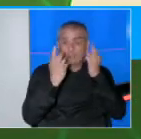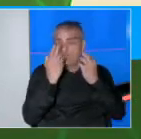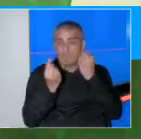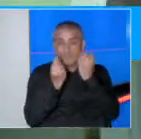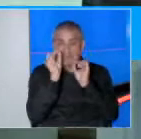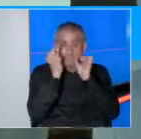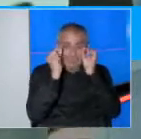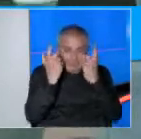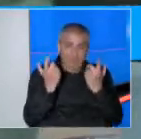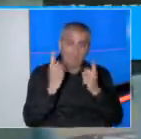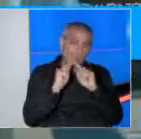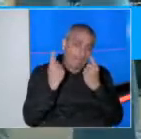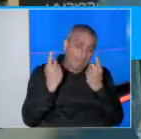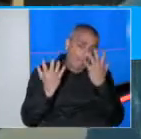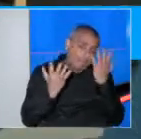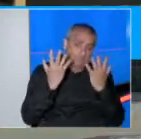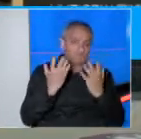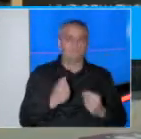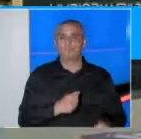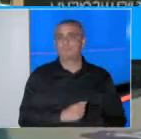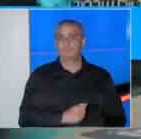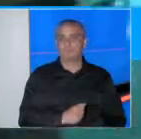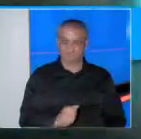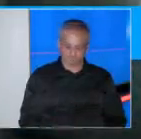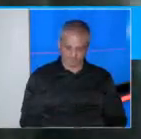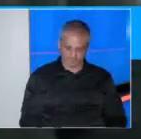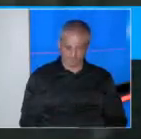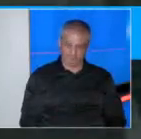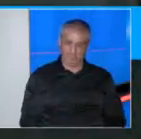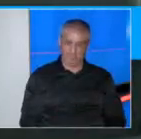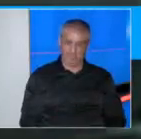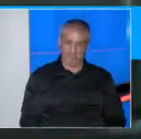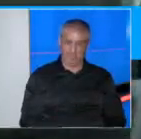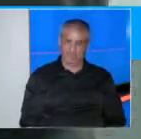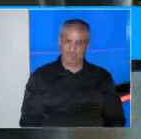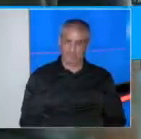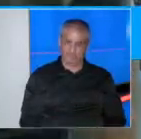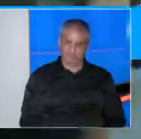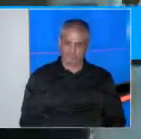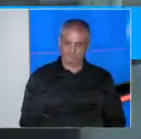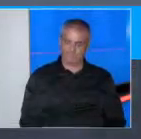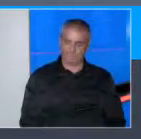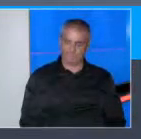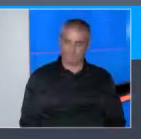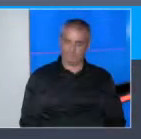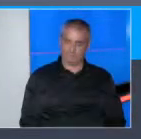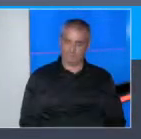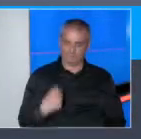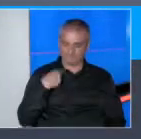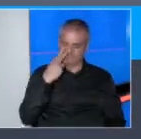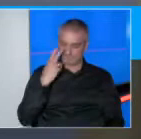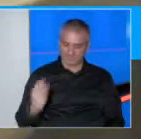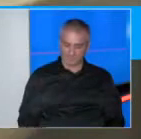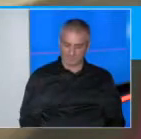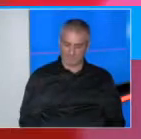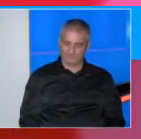דברים קטנים, אחרים, לאוכלוסיות ספציפיות, אבל כן. בגדול, כן. וכשאנחנו ככה מסתכלים על הטיסות